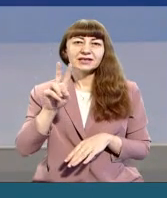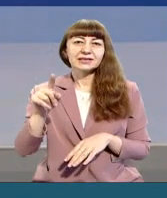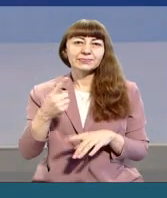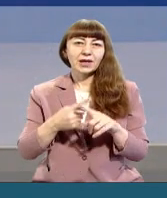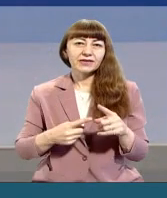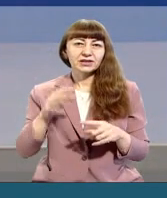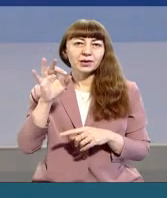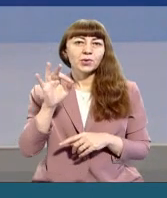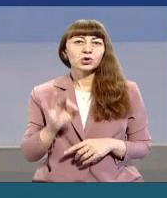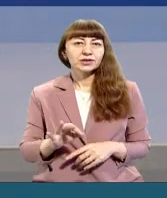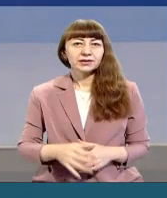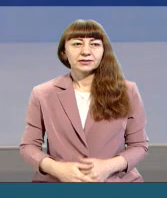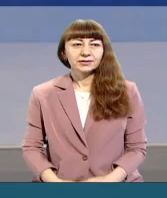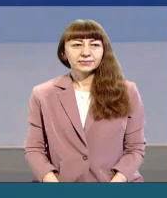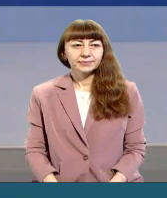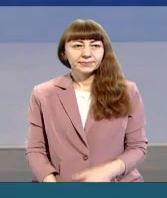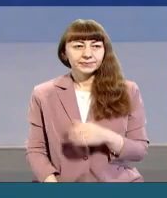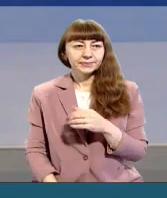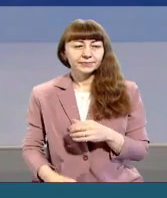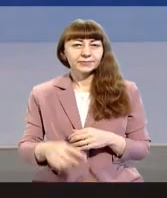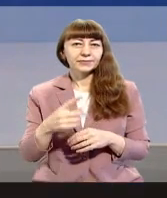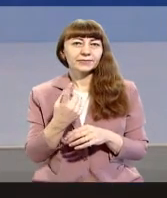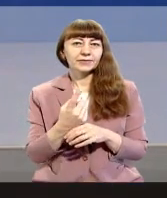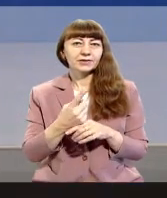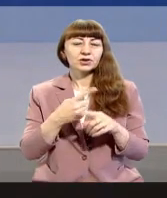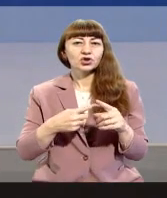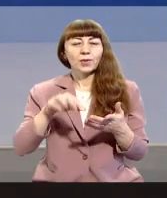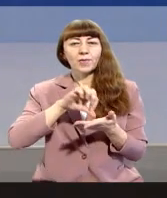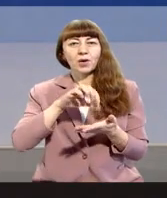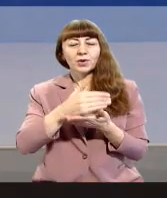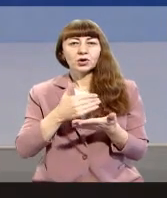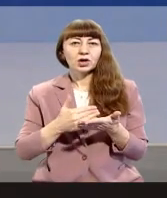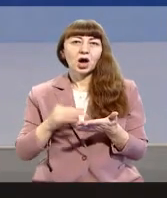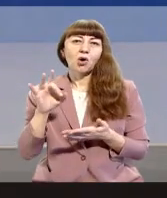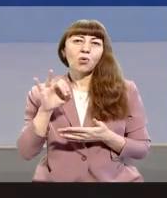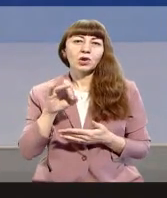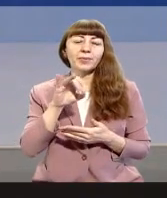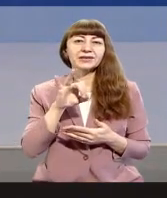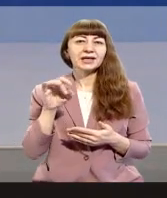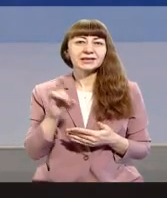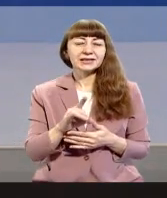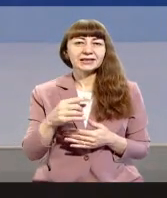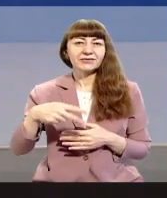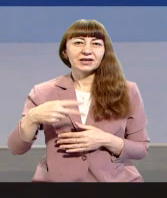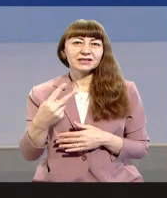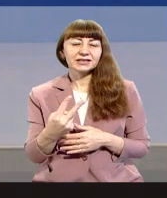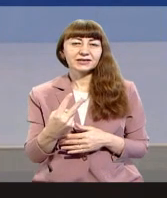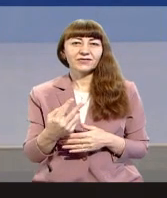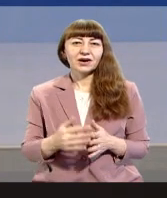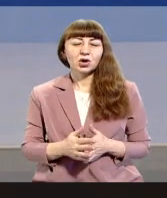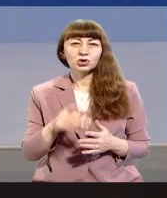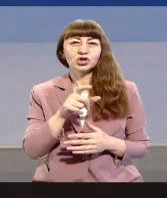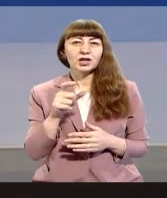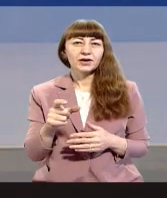Ауыл-аманаты бағдарламасы бойынша қатысуға ауданның 22 тұрғынынан өтінім келді. 13 қарыз алушыға 78 миллион